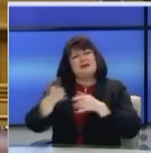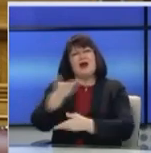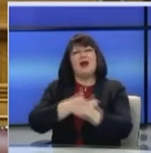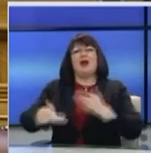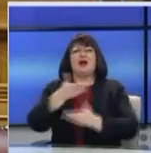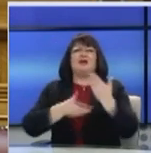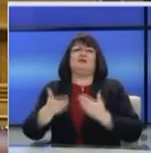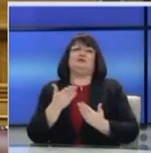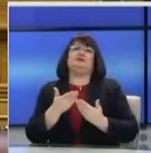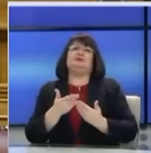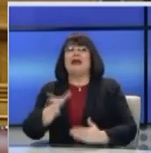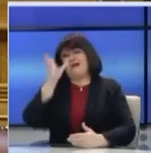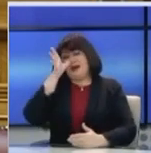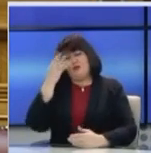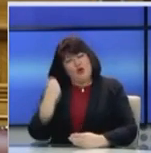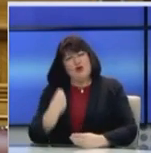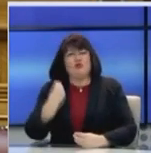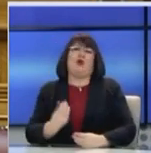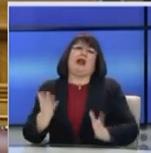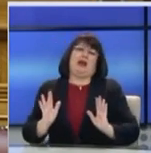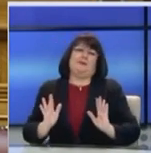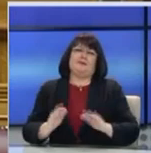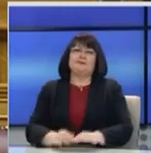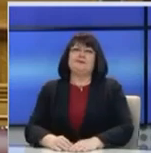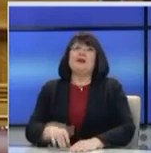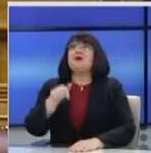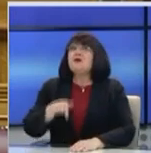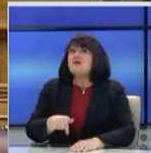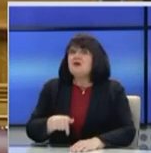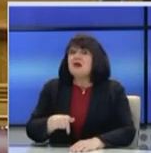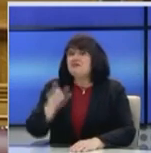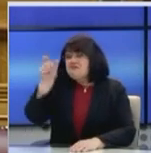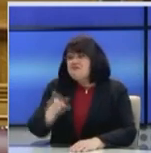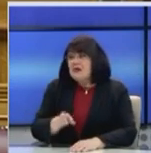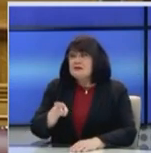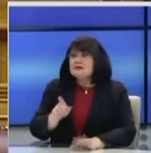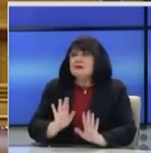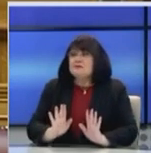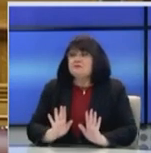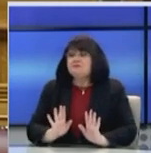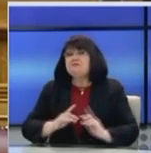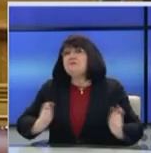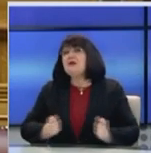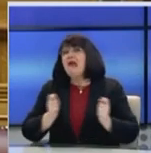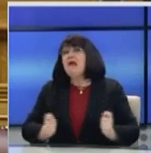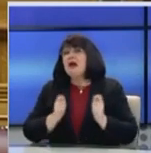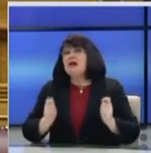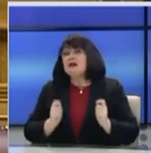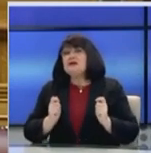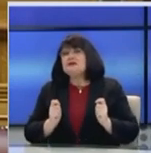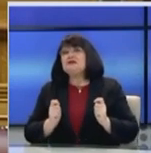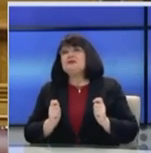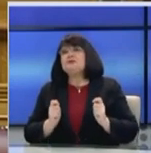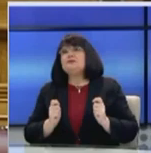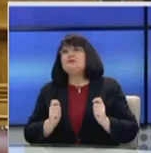προμηθευτή ο οποίος μπορούσε να μας προσφέρει αυτήν ακριβώς τη λύση. Τώρα, το τι κάνατε εσείς τα